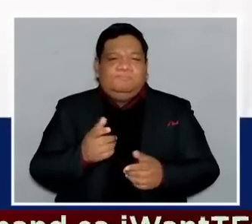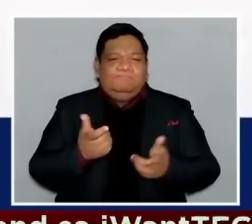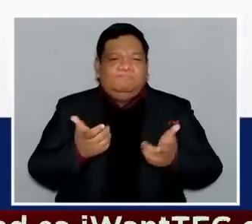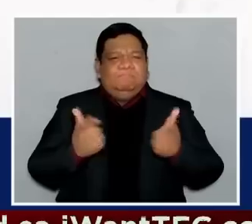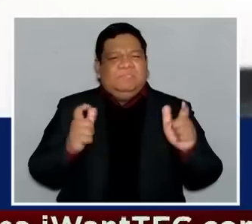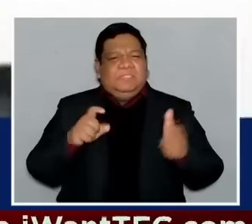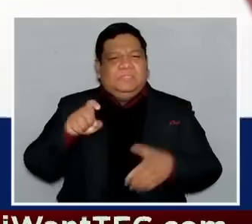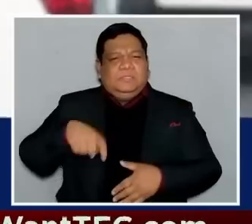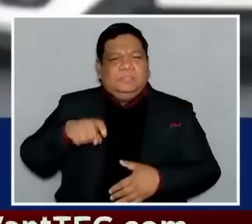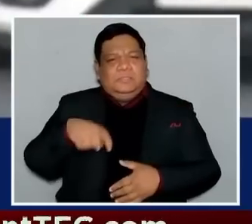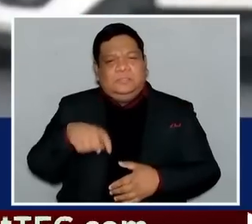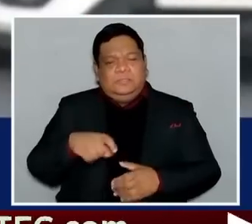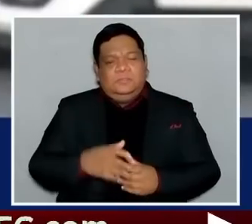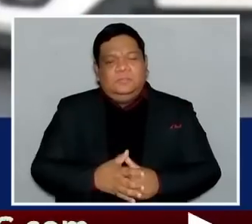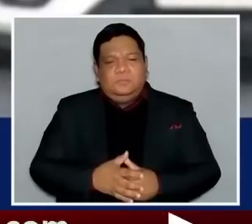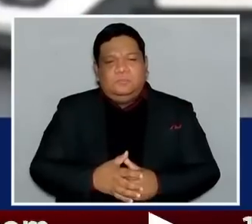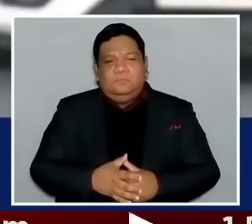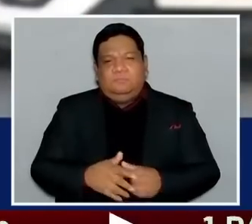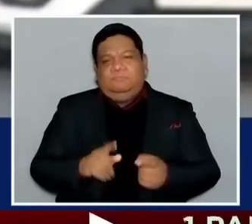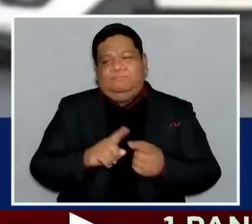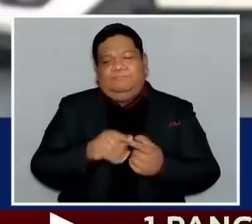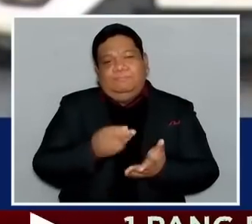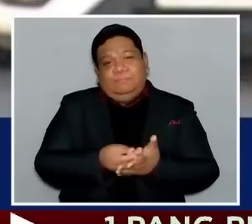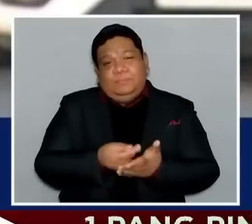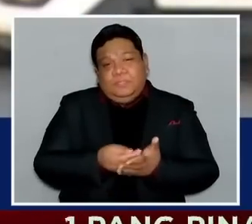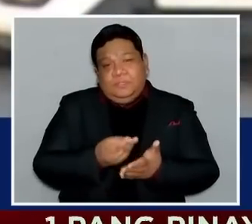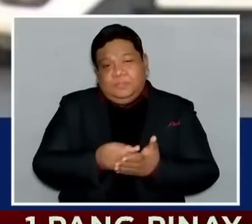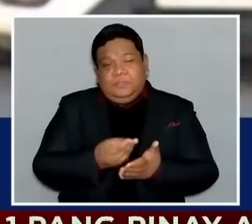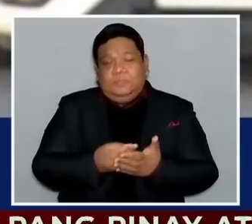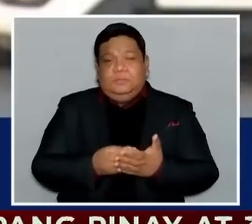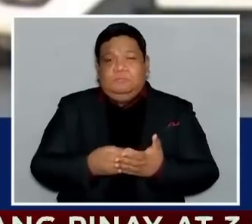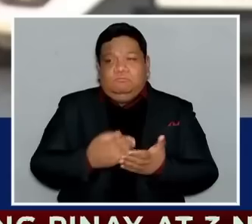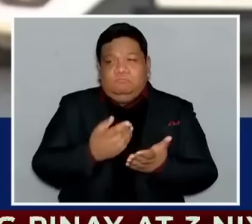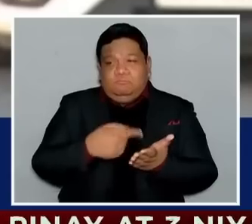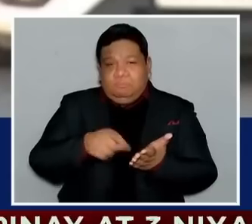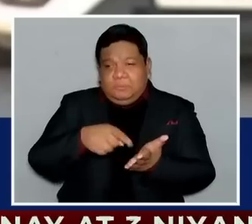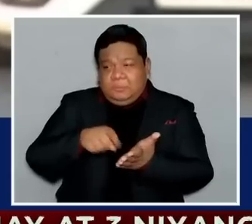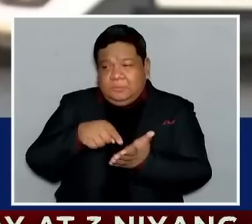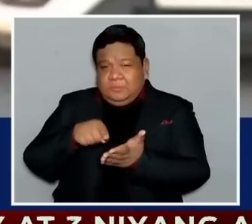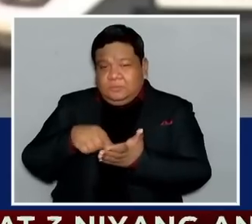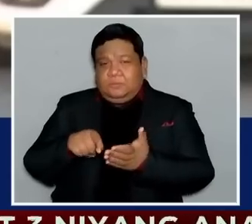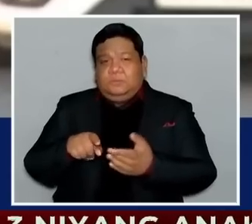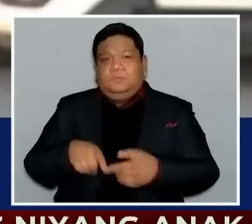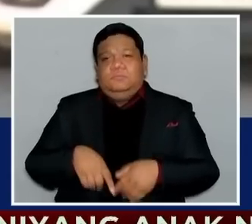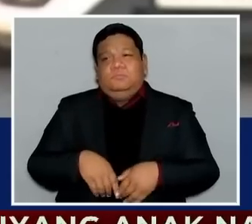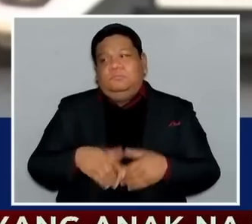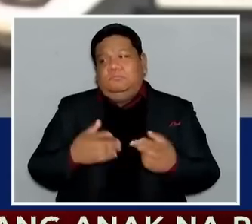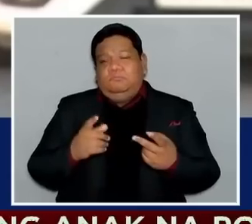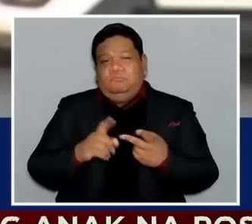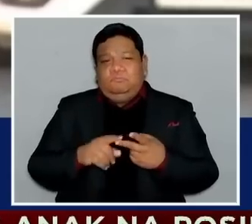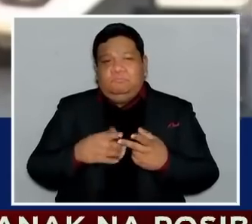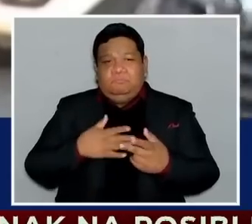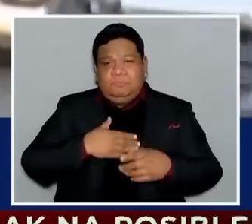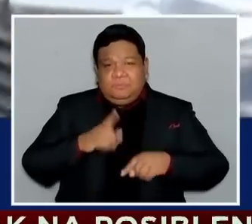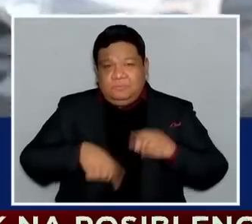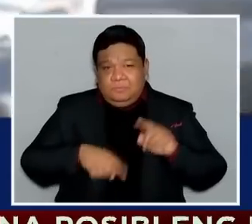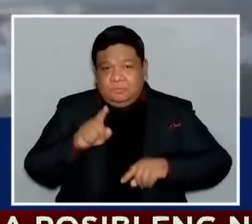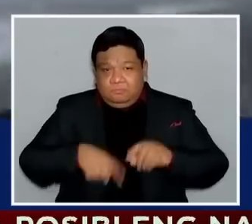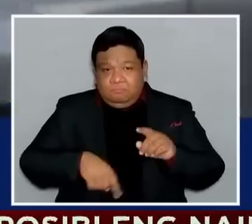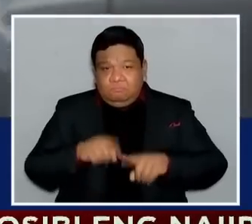po sa mga financial, yung mga ginagamit ko puro hiram po sa aking mga kaibigan, mga